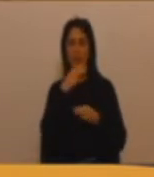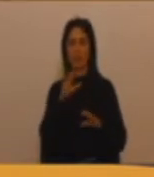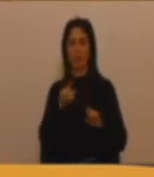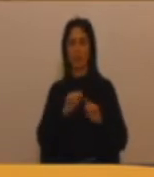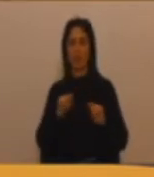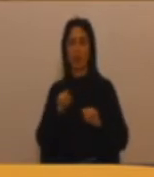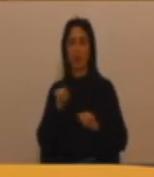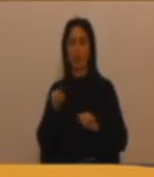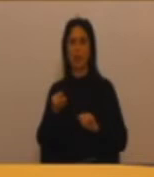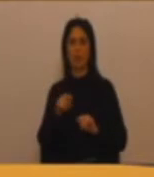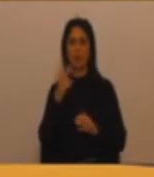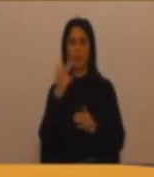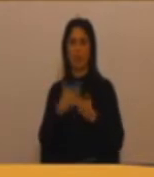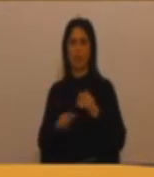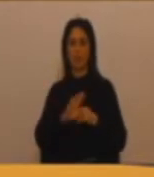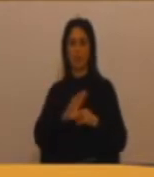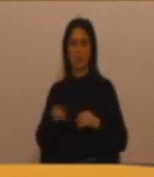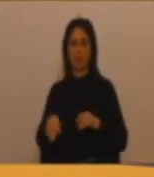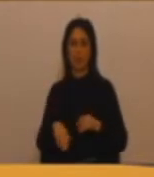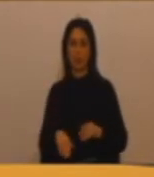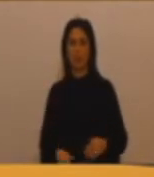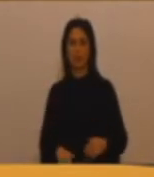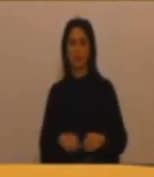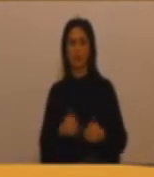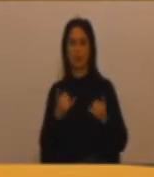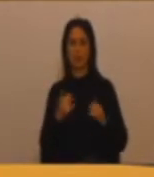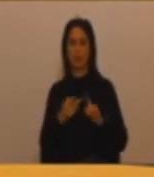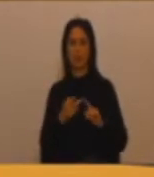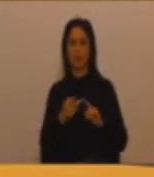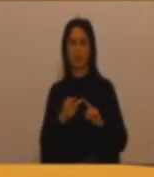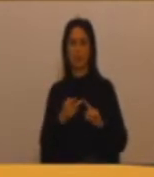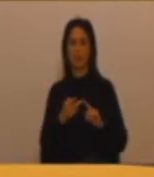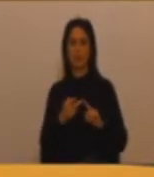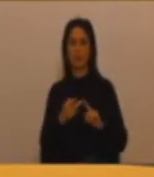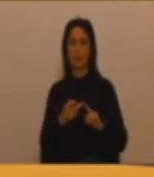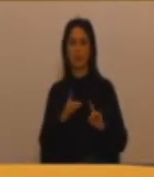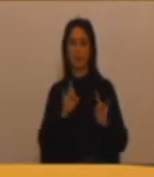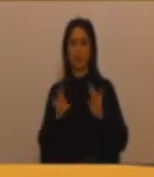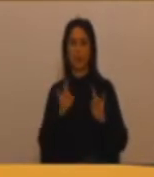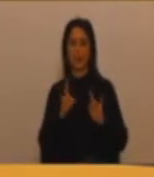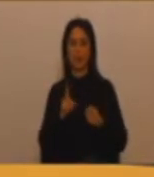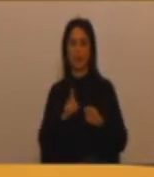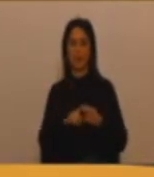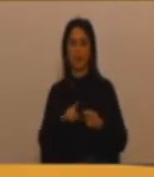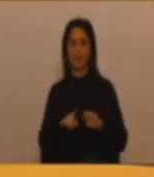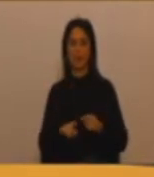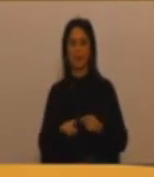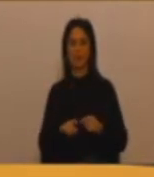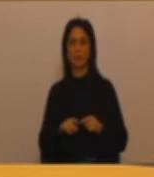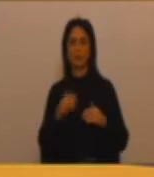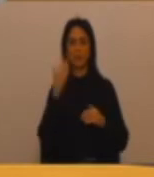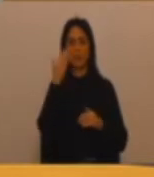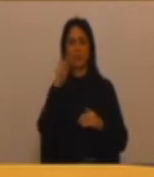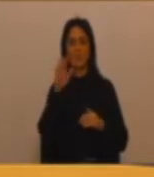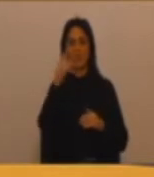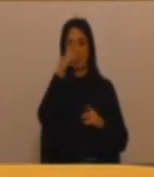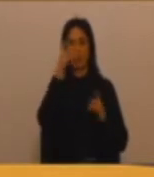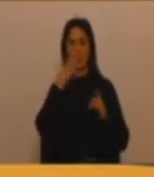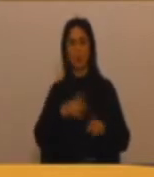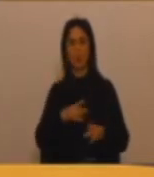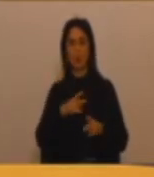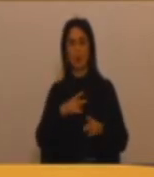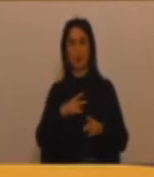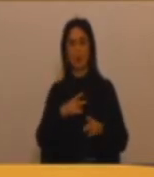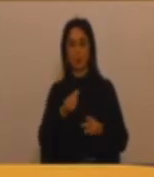oponenti damartsxebulia ekhla meore reklamasan dakavshirebit სხვისი უბედურებით